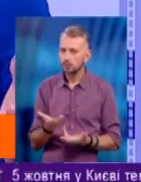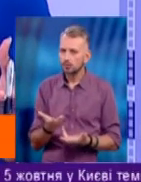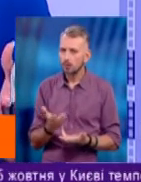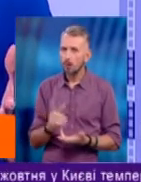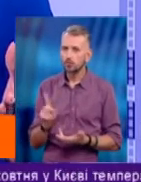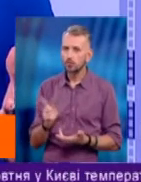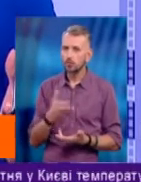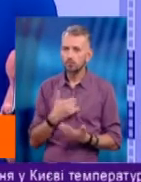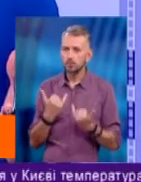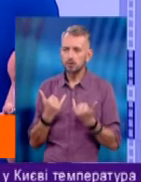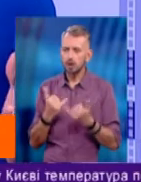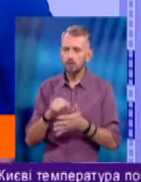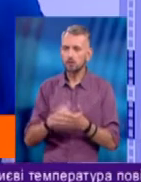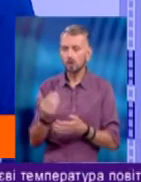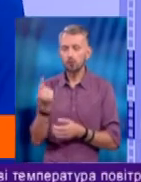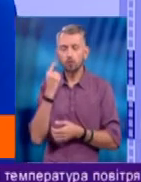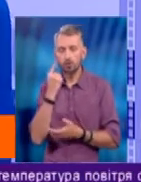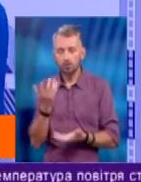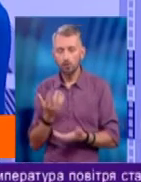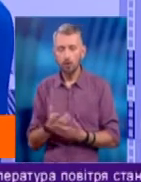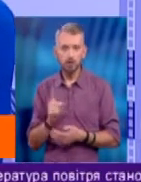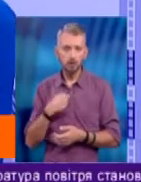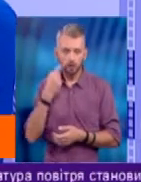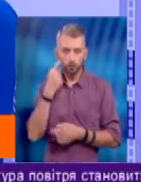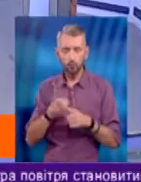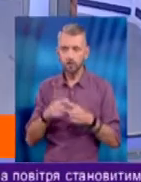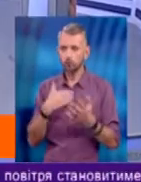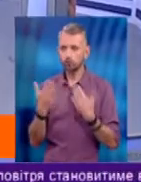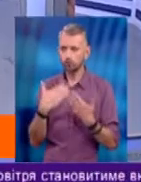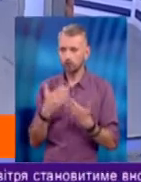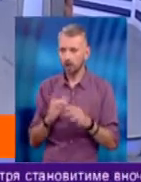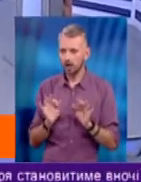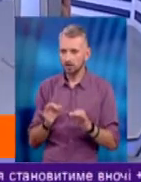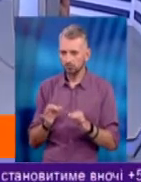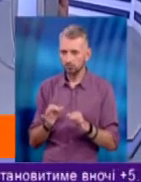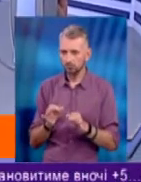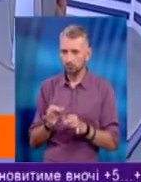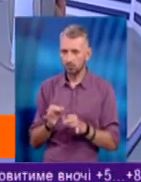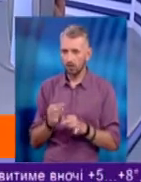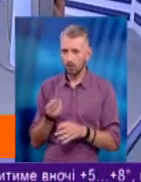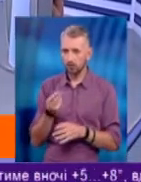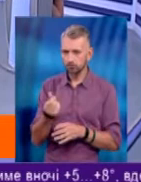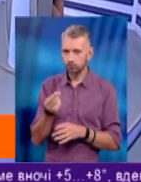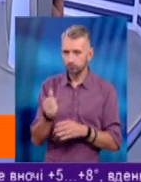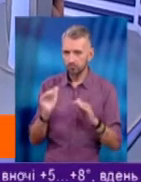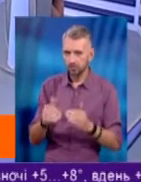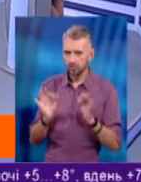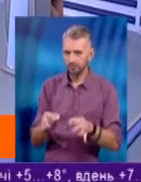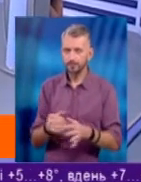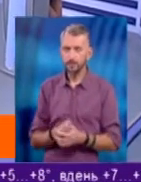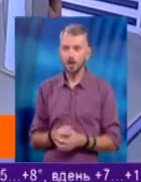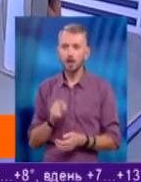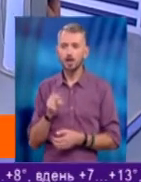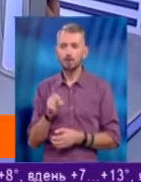чого ми зараз від вас почуємо. Однак, я думаю, що це стосується адекватного розмитнення автомобілів. Так? Ви